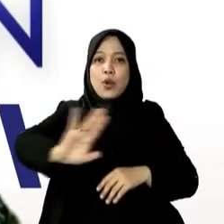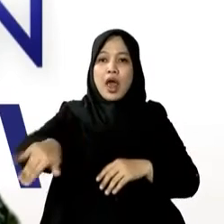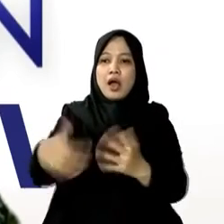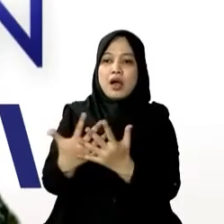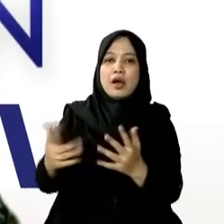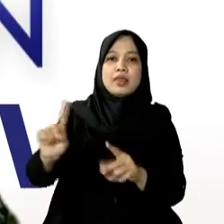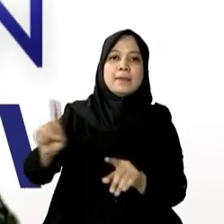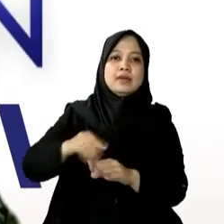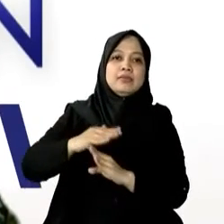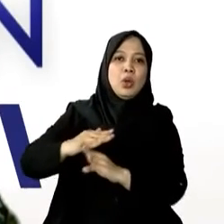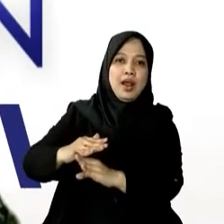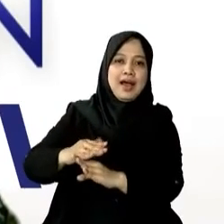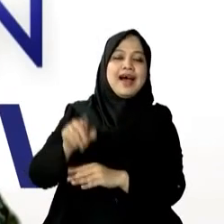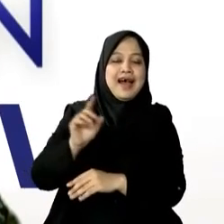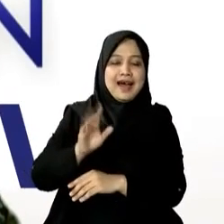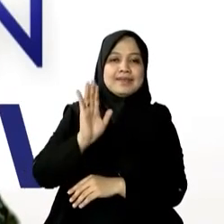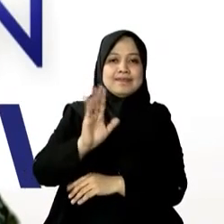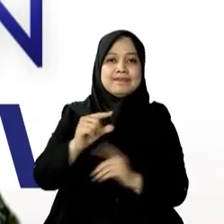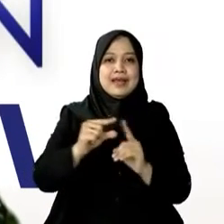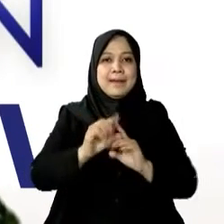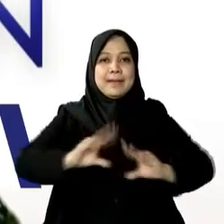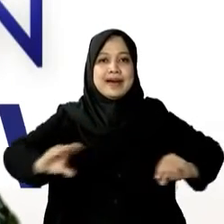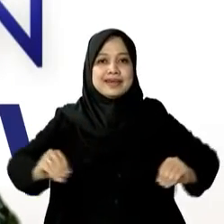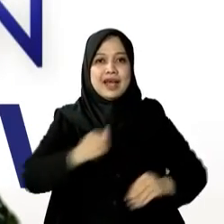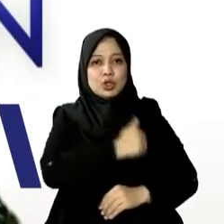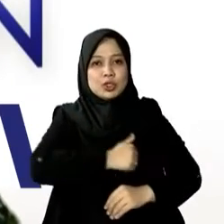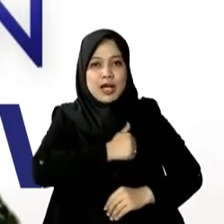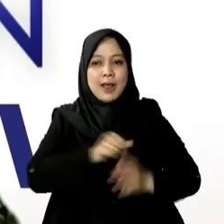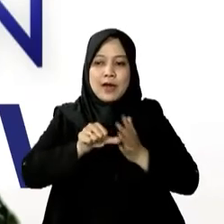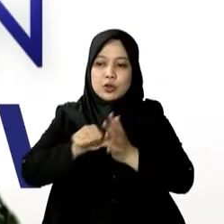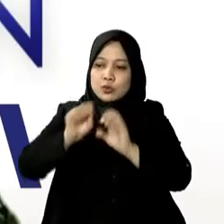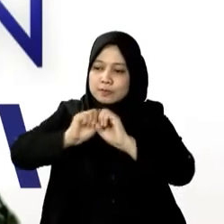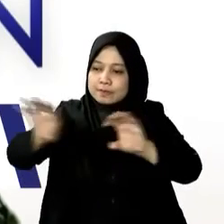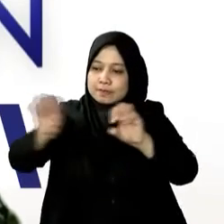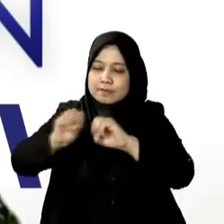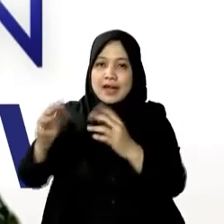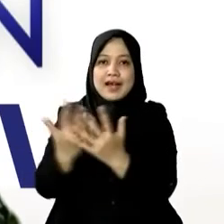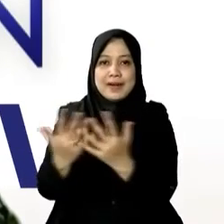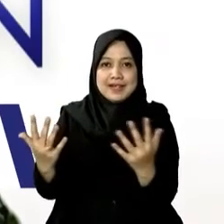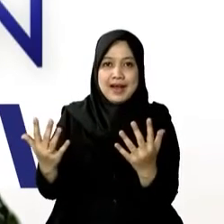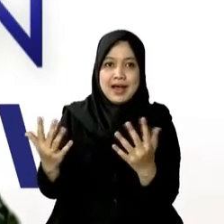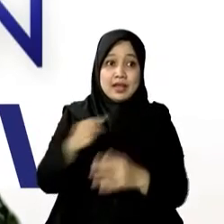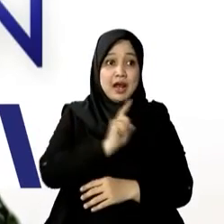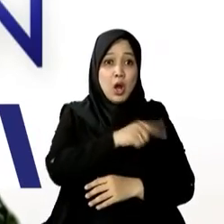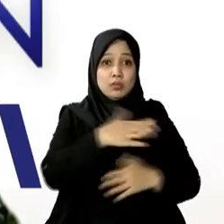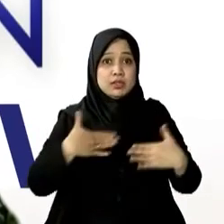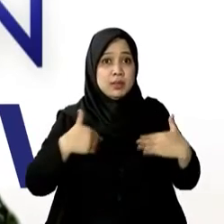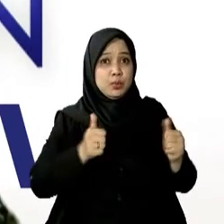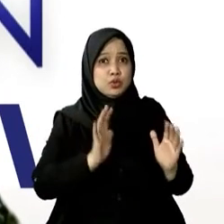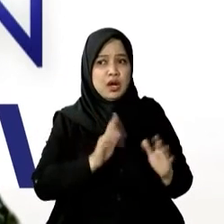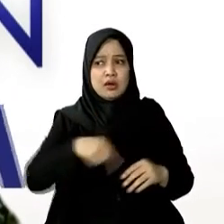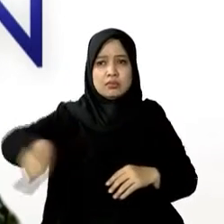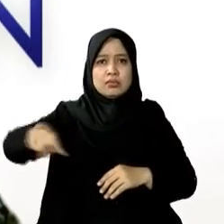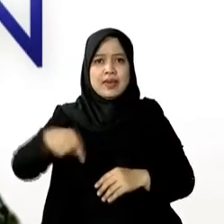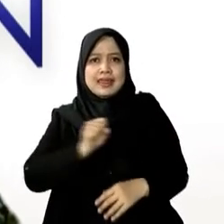Akip interpretasinya akan melakukan sosialisasi kepada masyarakat bahwa Ia memang mereka ini sudah sembuh ya tidak perlu